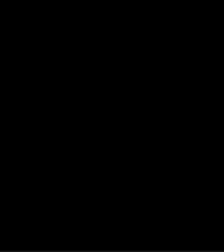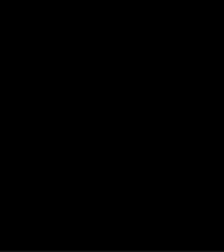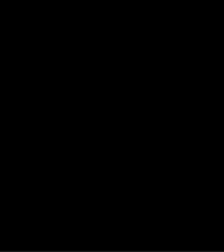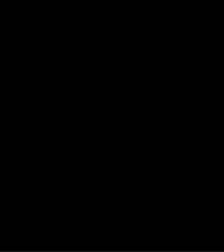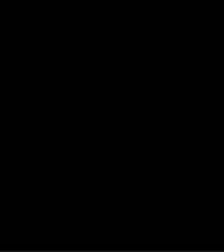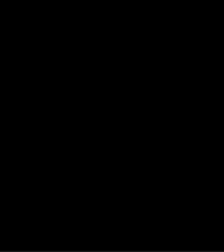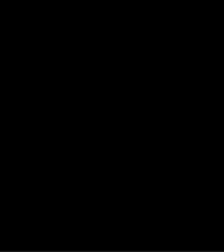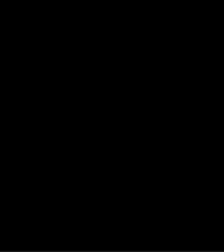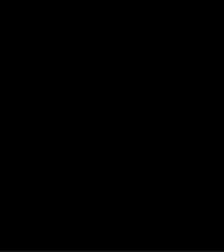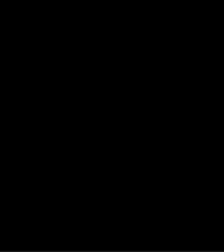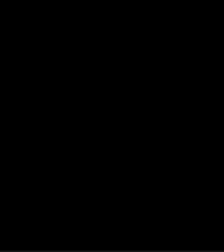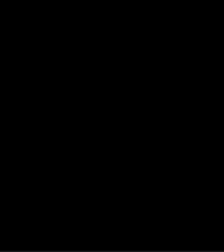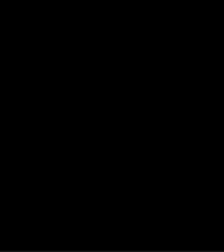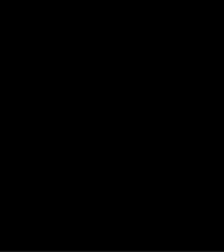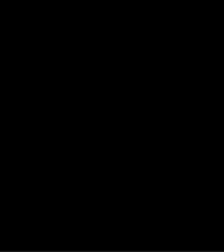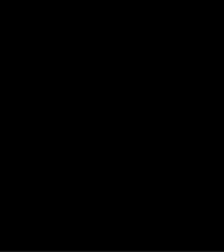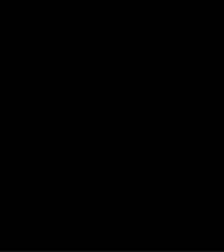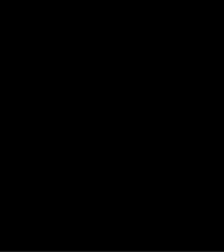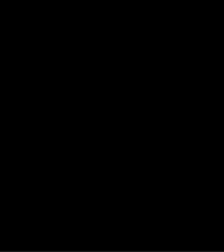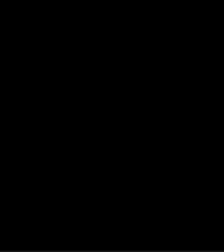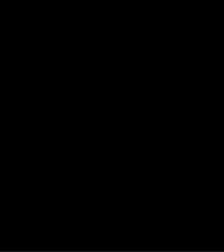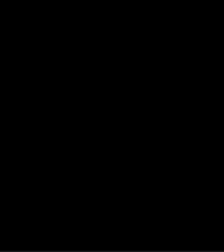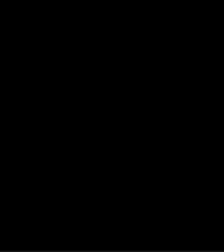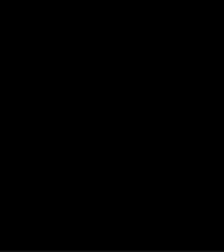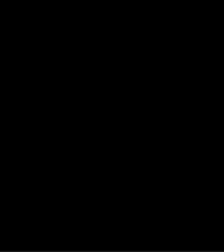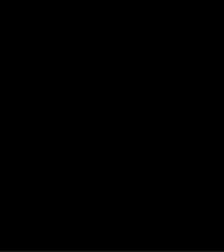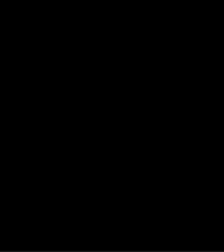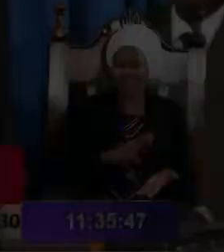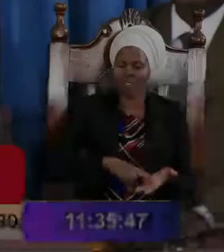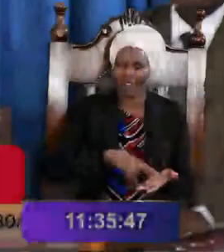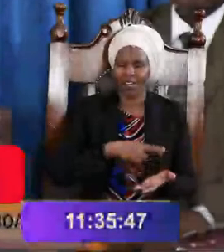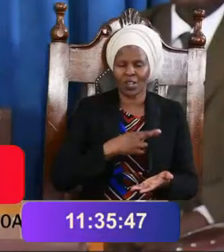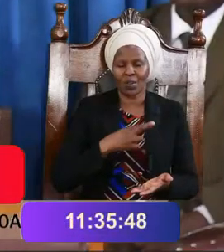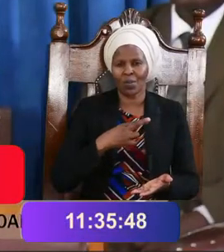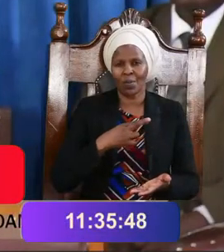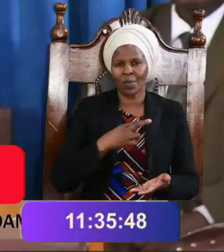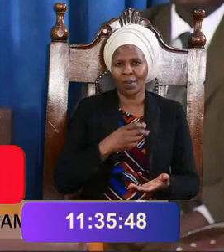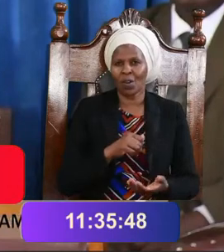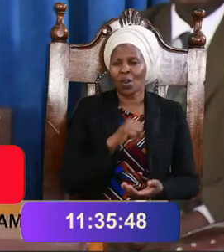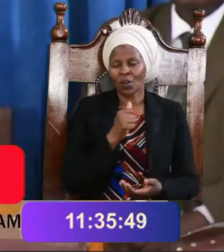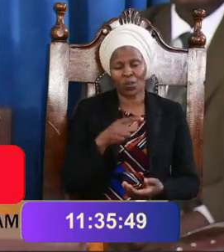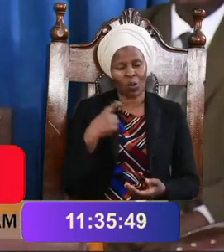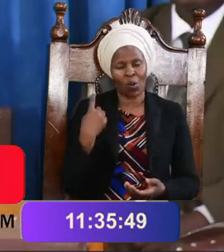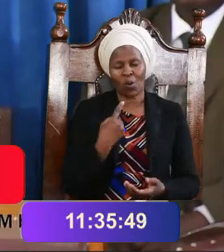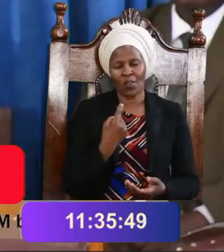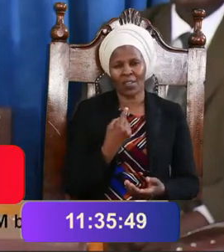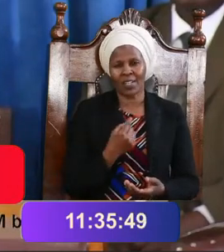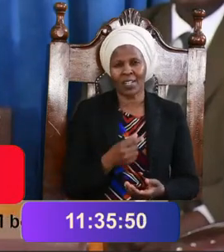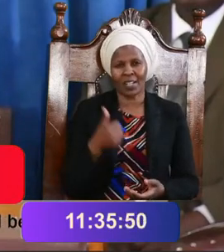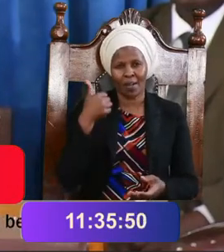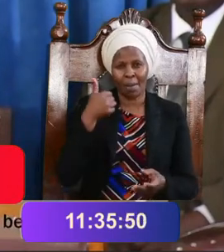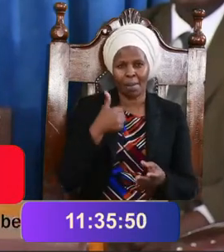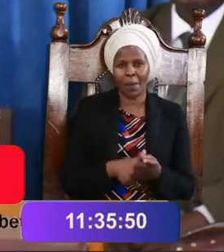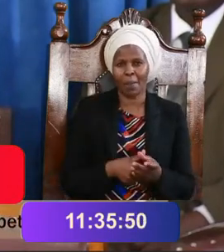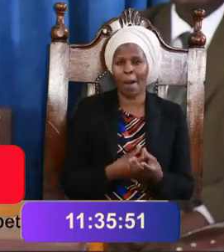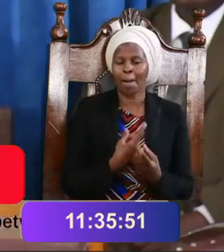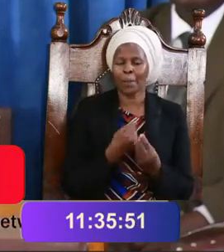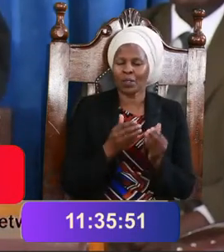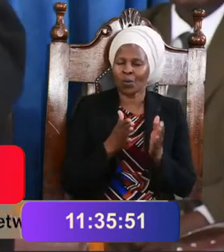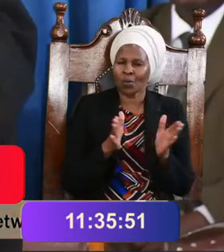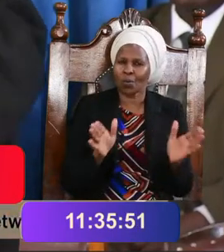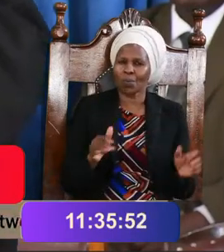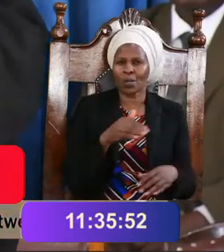na kutupatia mwamko mpya. Kwa hivyo si kukumbuka tu, ni kufungua roho yako pia ili Mungu